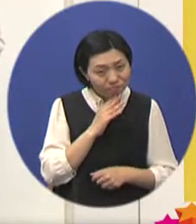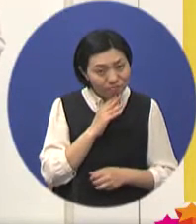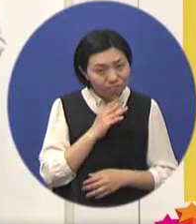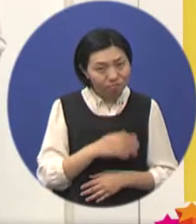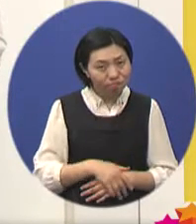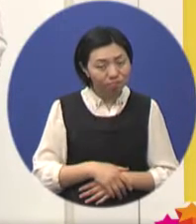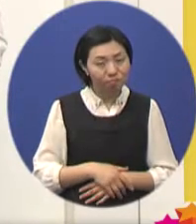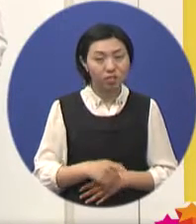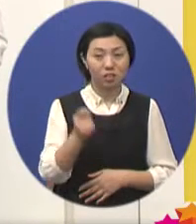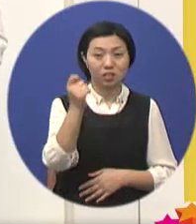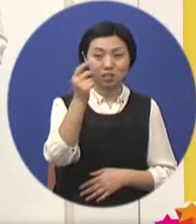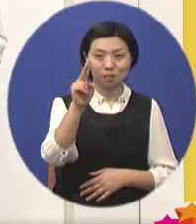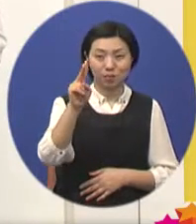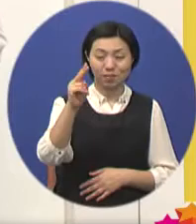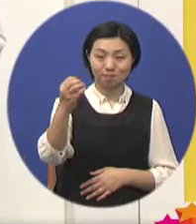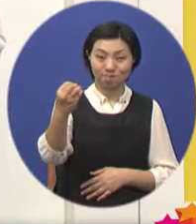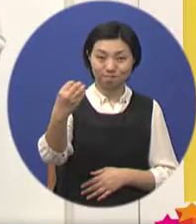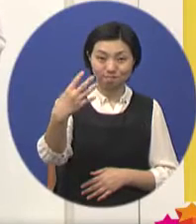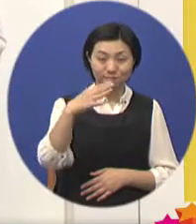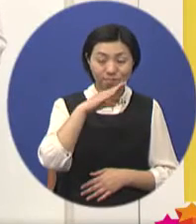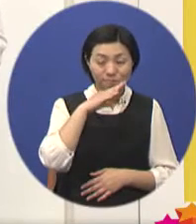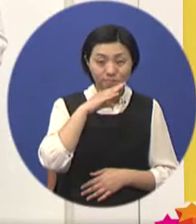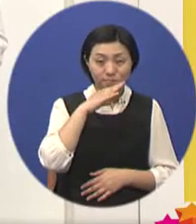텔레비전 켜놓으셨네. 네.